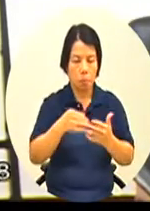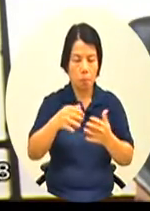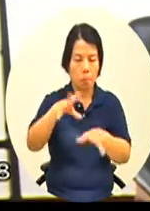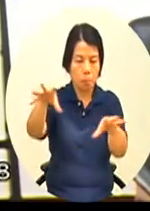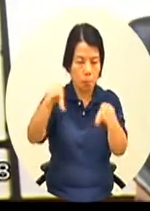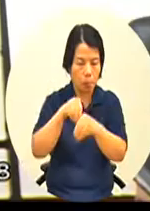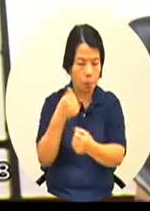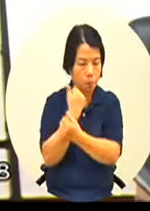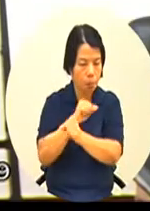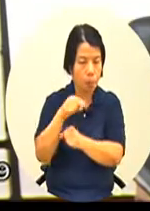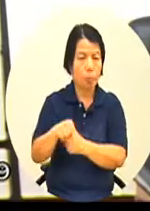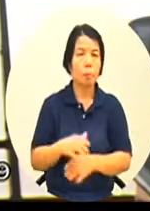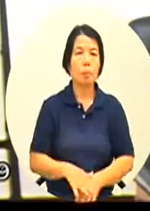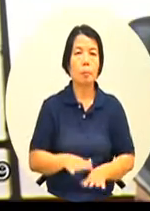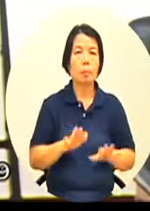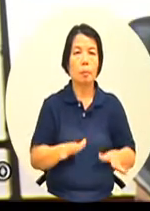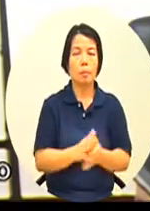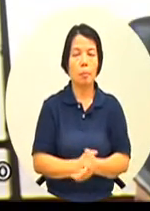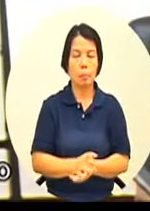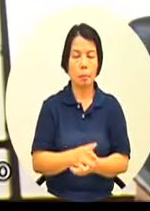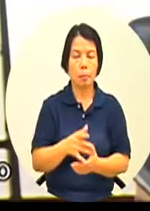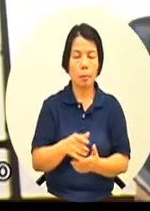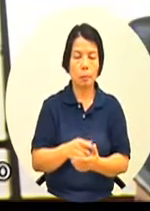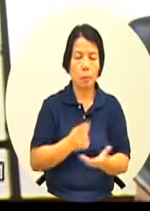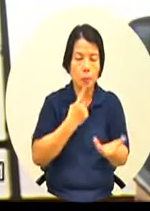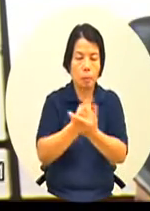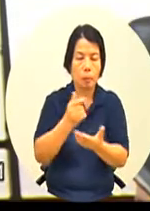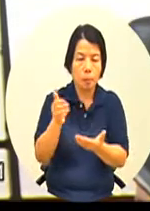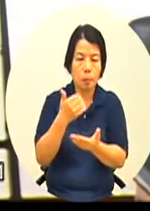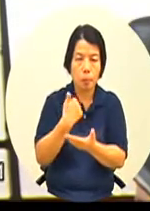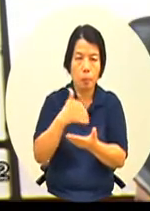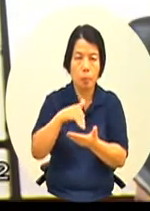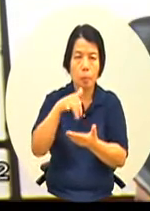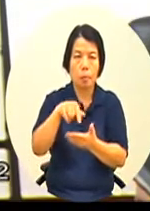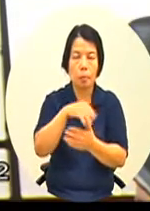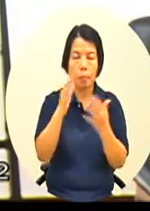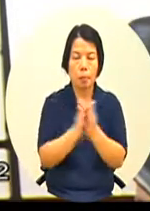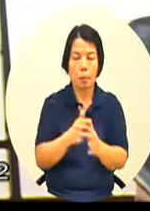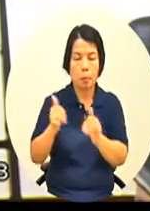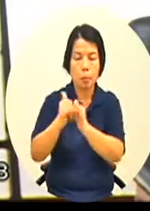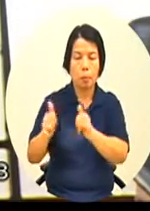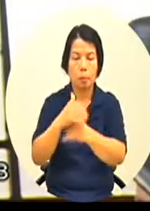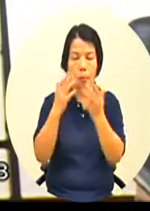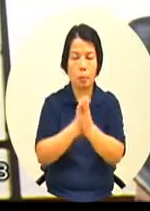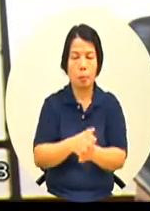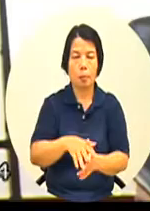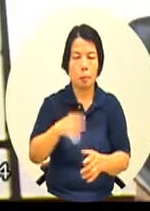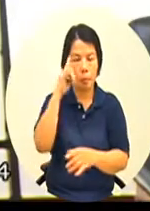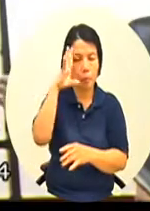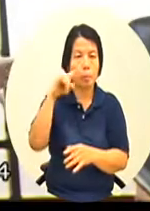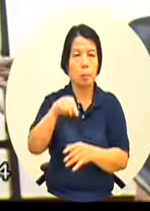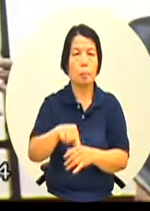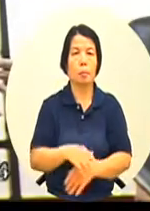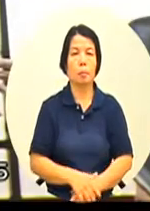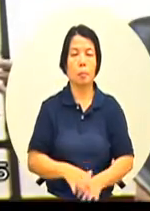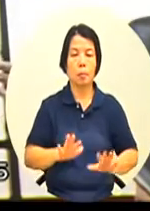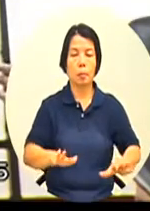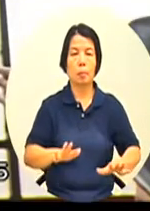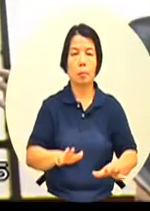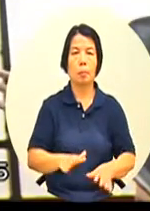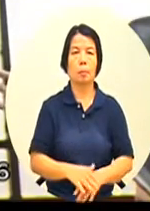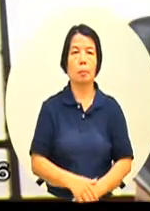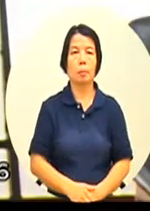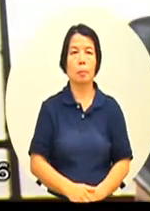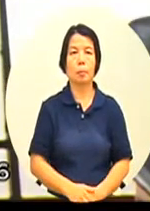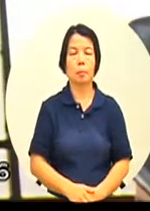四就是现在我们讲的参与式预算，就是所谓的公民创制的。那我想我们其实现阶段即便我